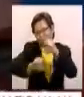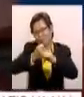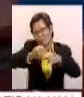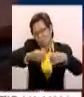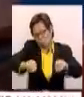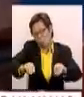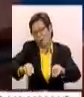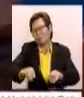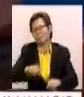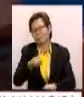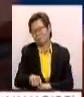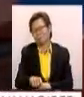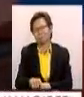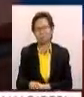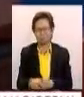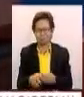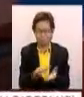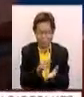antarabangsa.